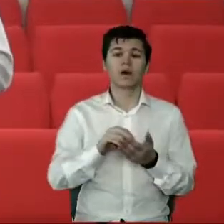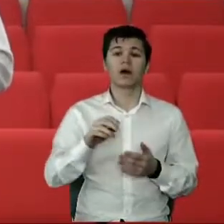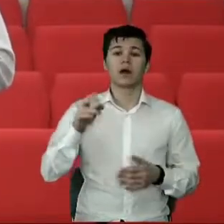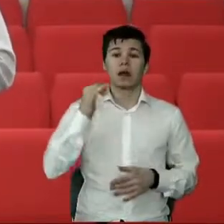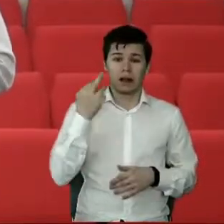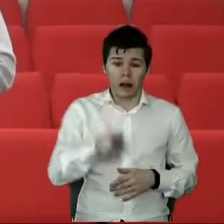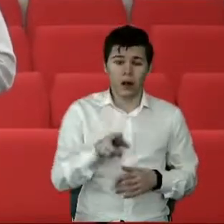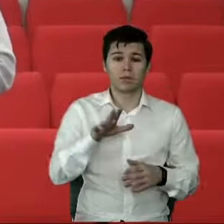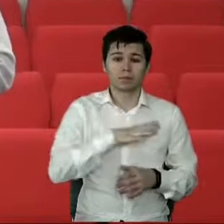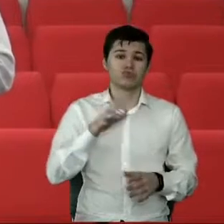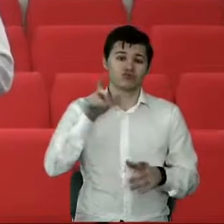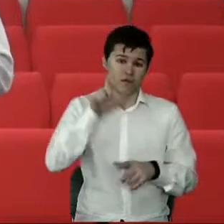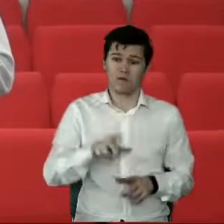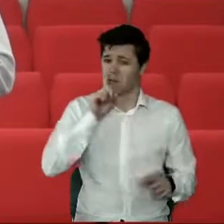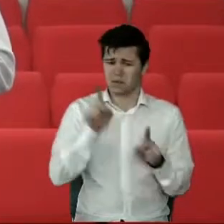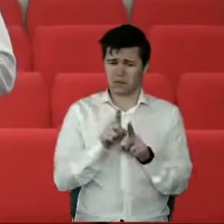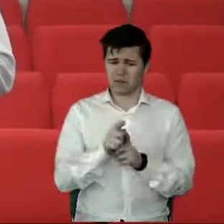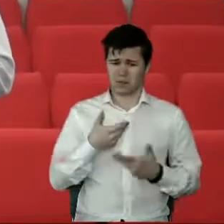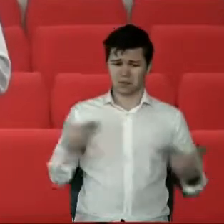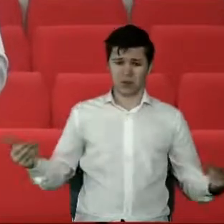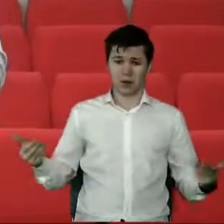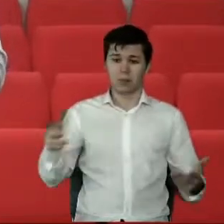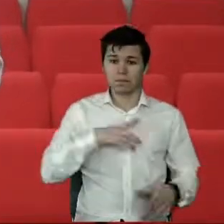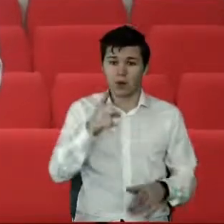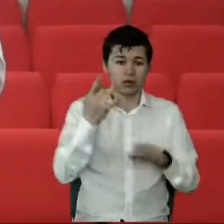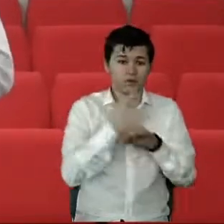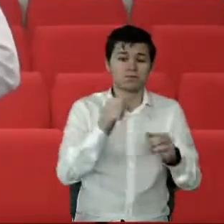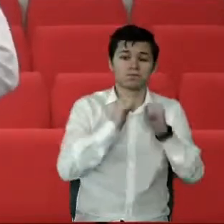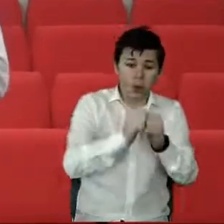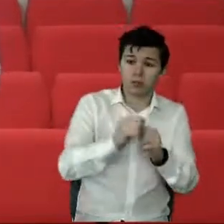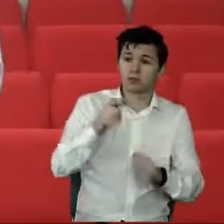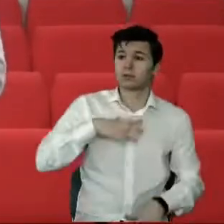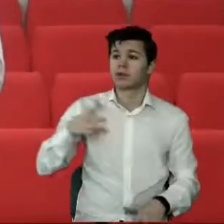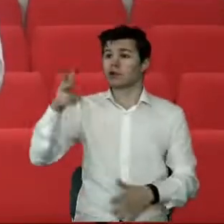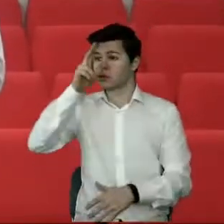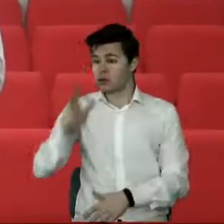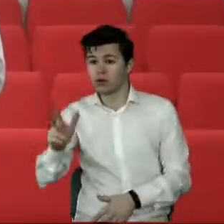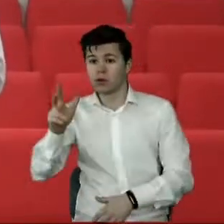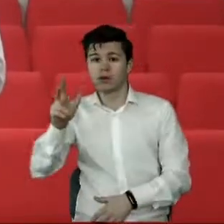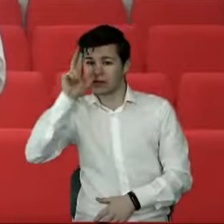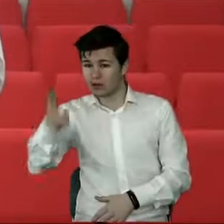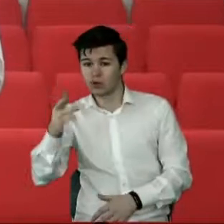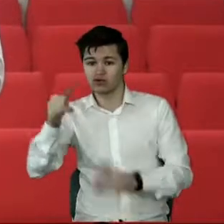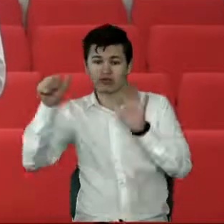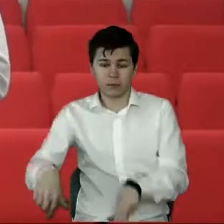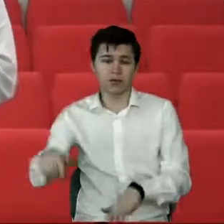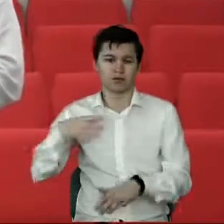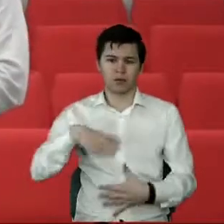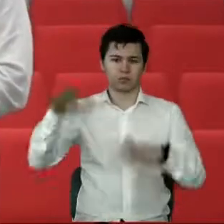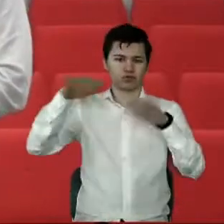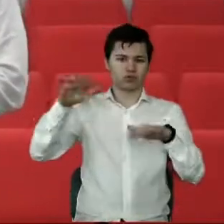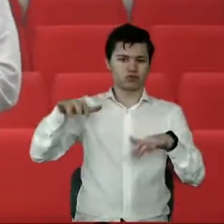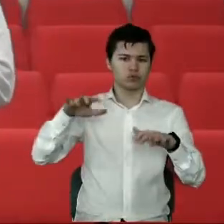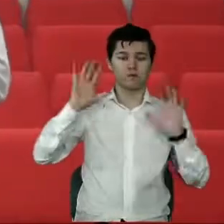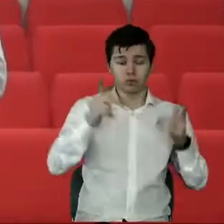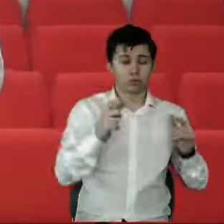нам, и молитвою помолился, чтобы не было дождя. И не было дождя на землю 3 года и 6 месяцев. И опять помолился, и небо дало дождь, и